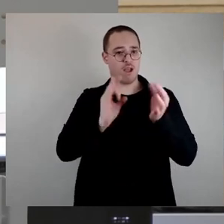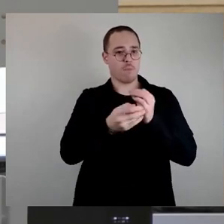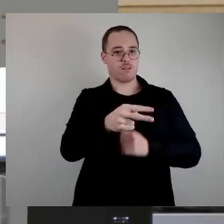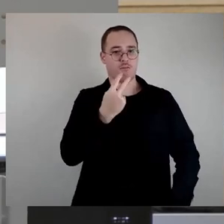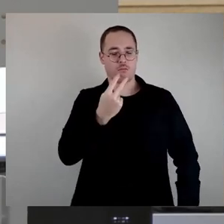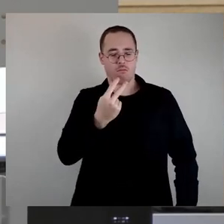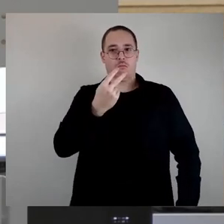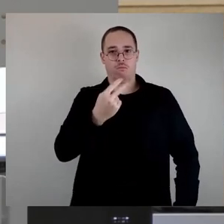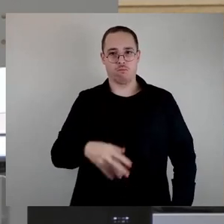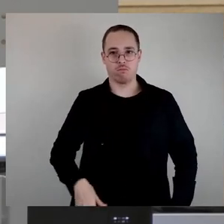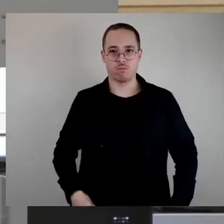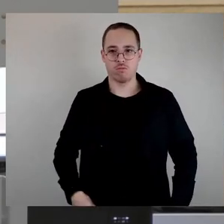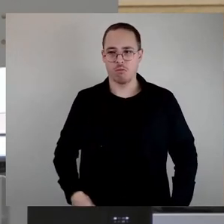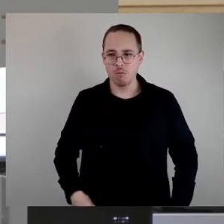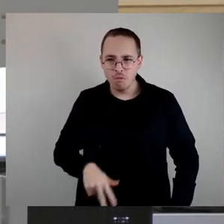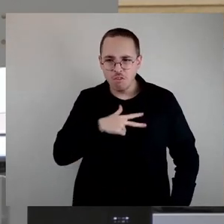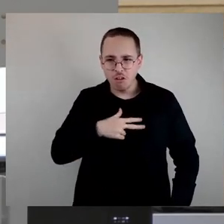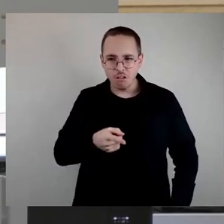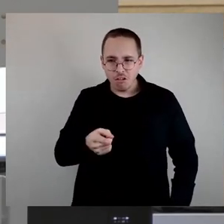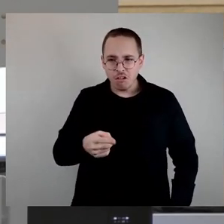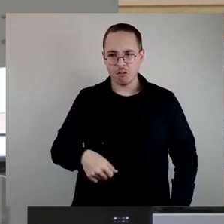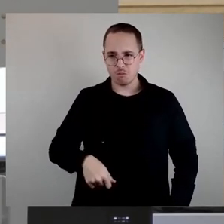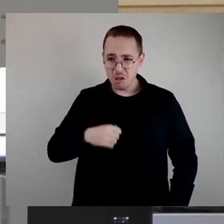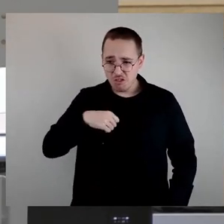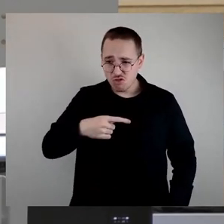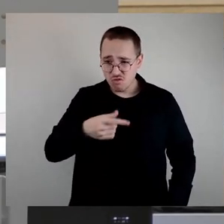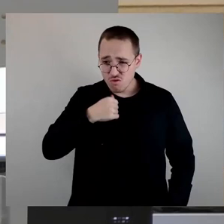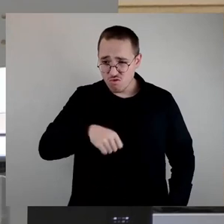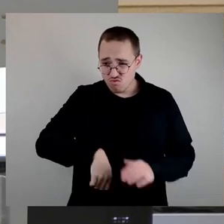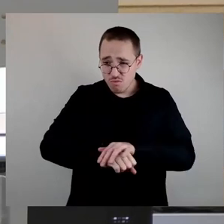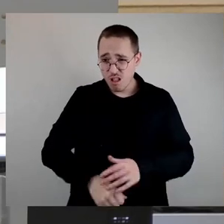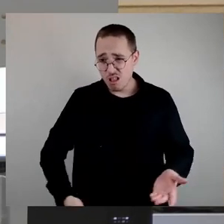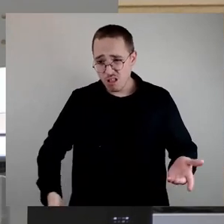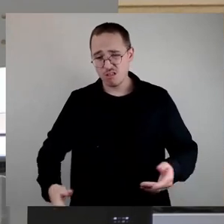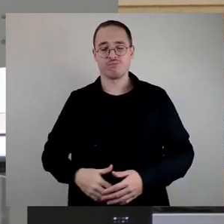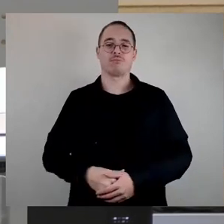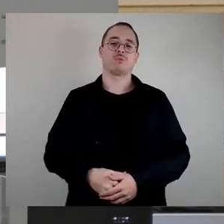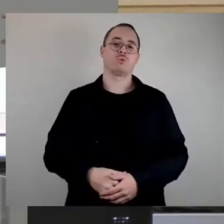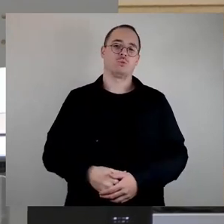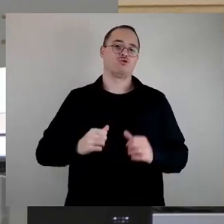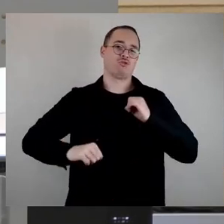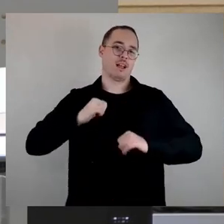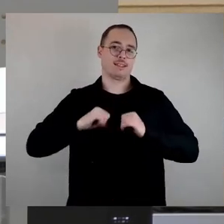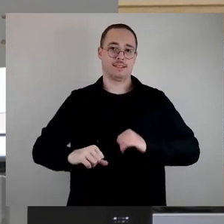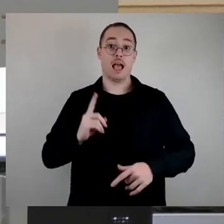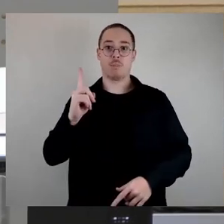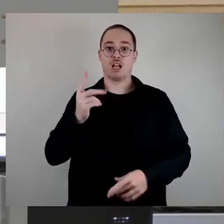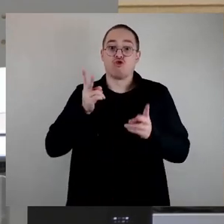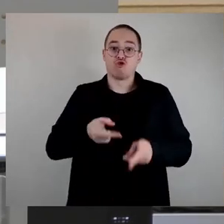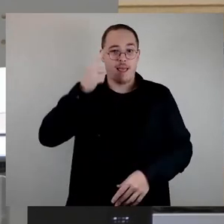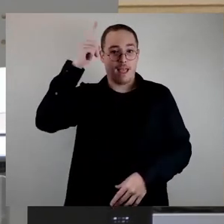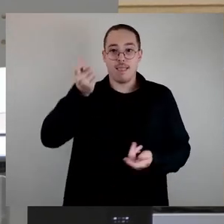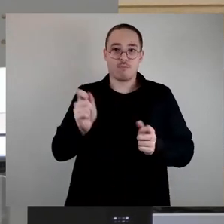man zum Beispiel nicht wegbeschließen. Ne? Das ist zwar so, aber es hilft kein Stadtratsbeschluss, das zu ändern. Und deswegen haben wir diesen Antrag